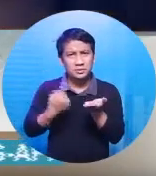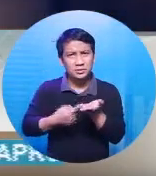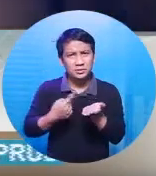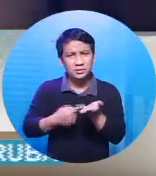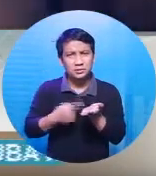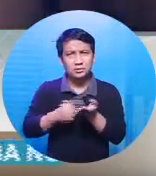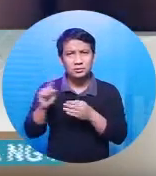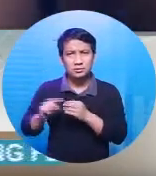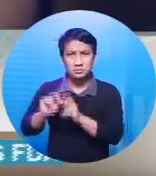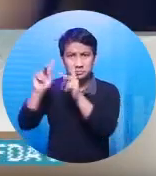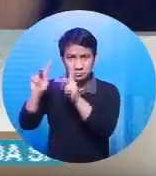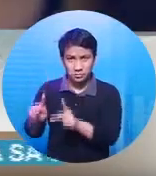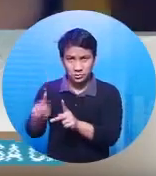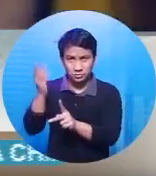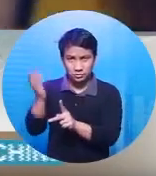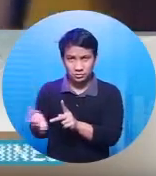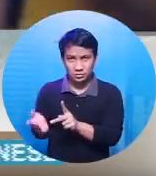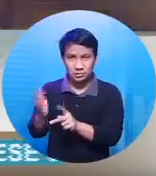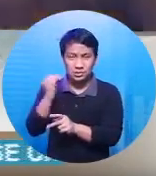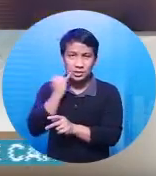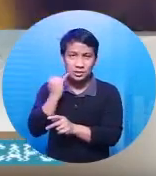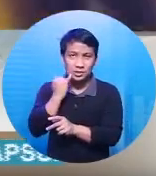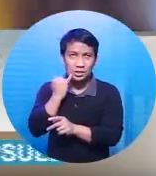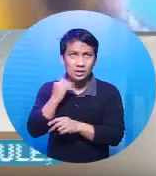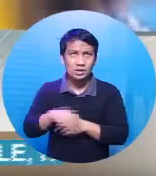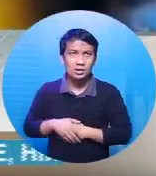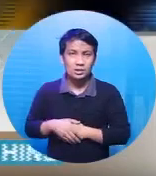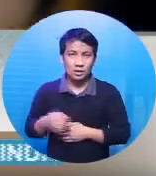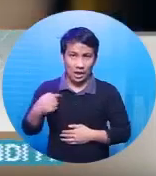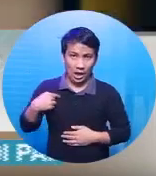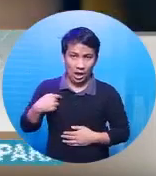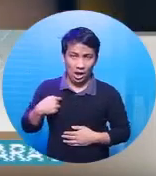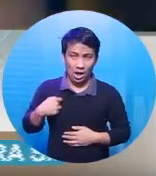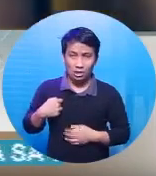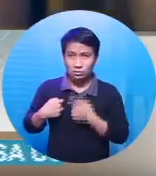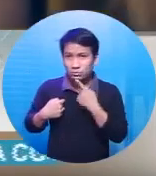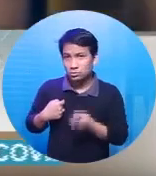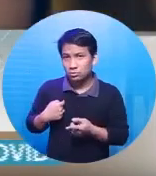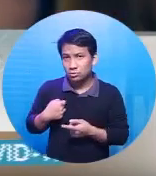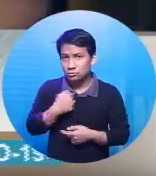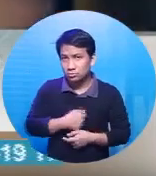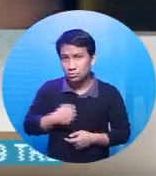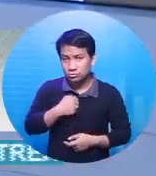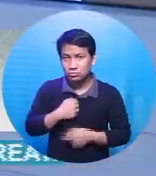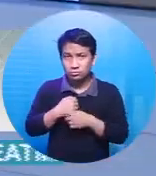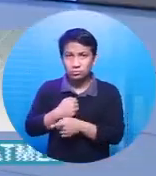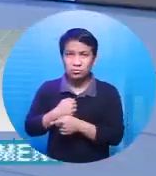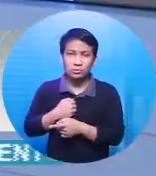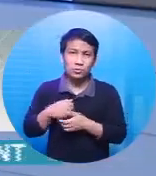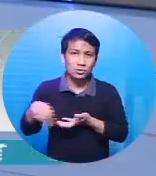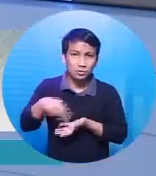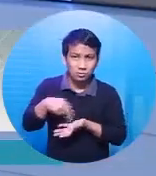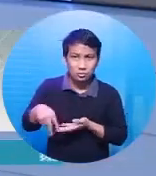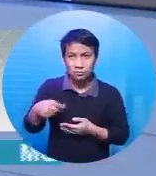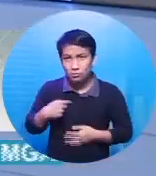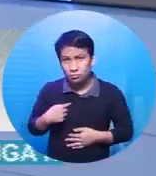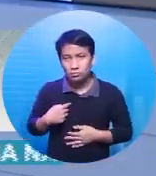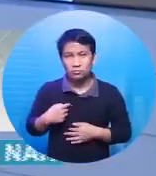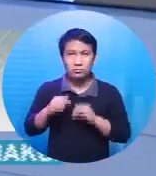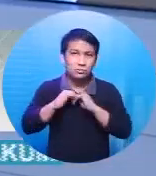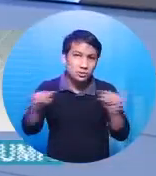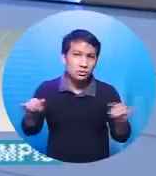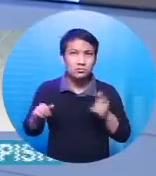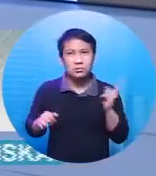yun sa pagkatao ni Jasmine. Kaya nga sabi ko, maging ako ma'am, mag-apologize ako and sasayaw ako rito. Ganun din po